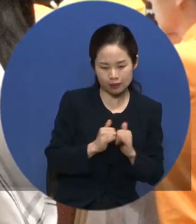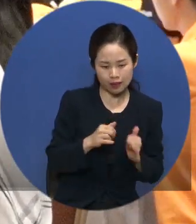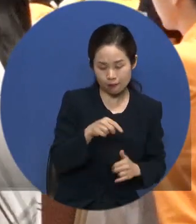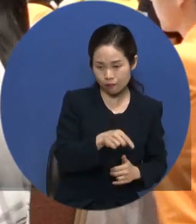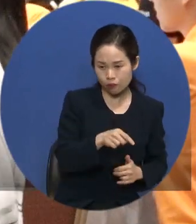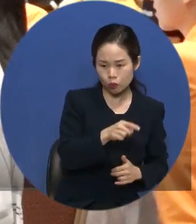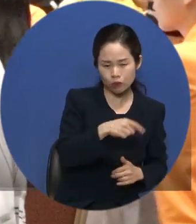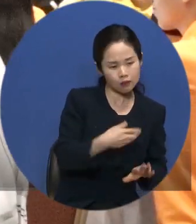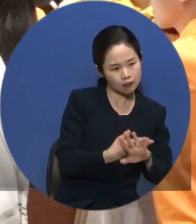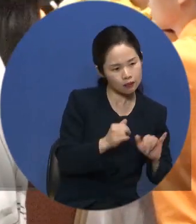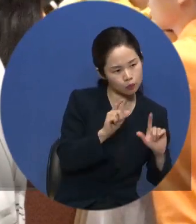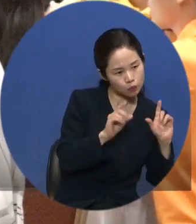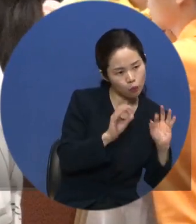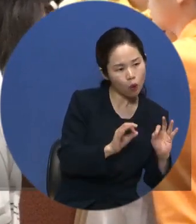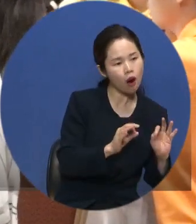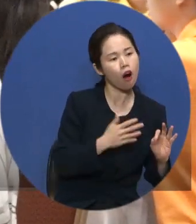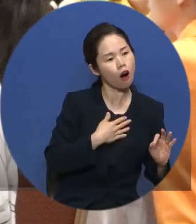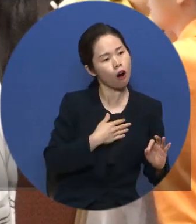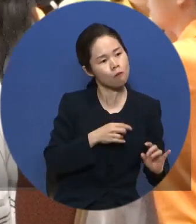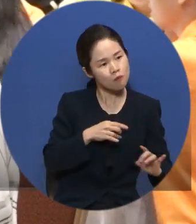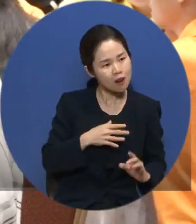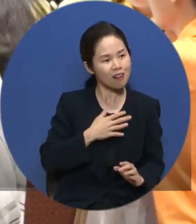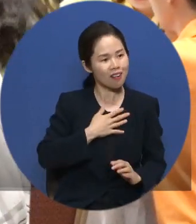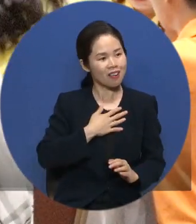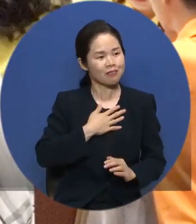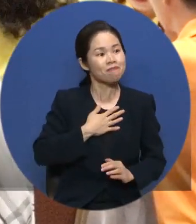장애 인식을 제대로 하는 것 같습니다. 그래서 저는